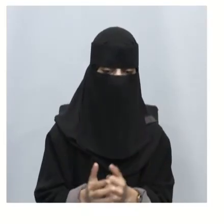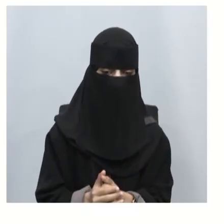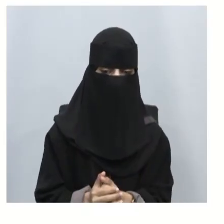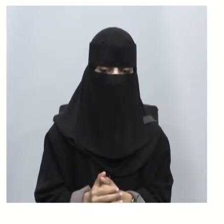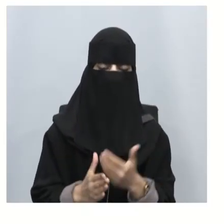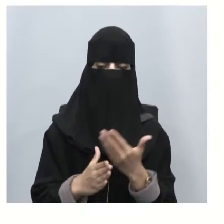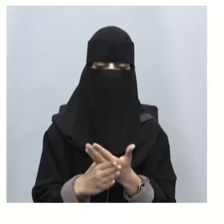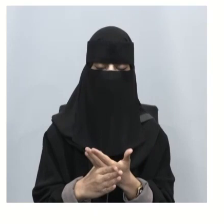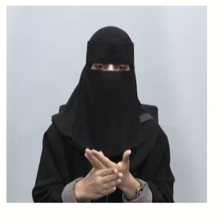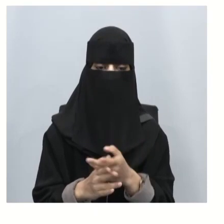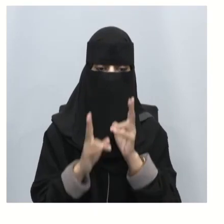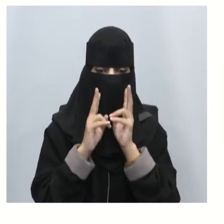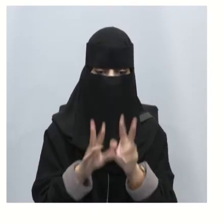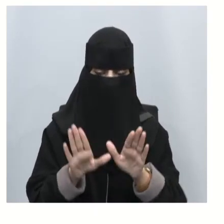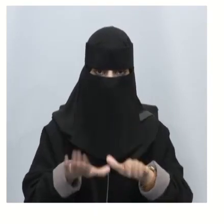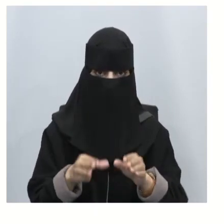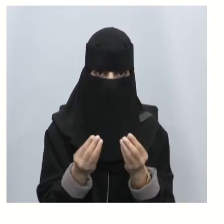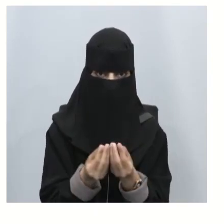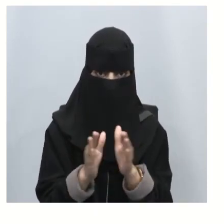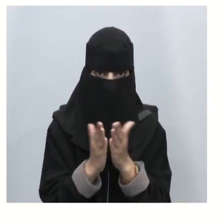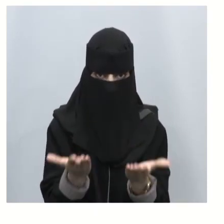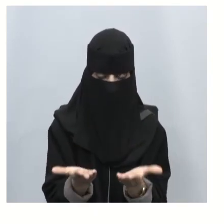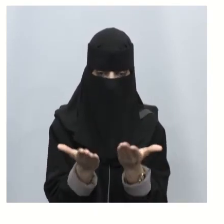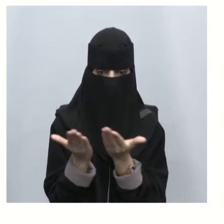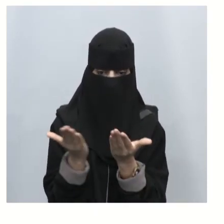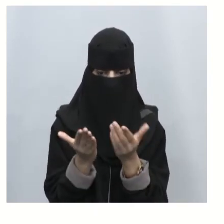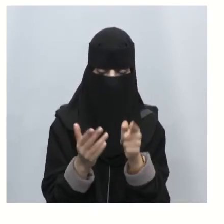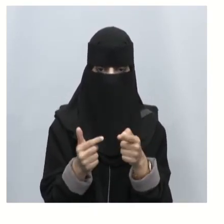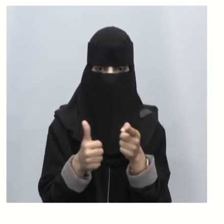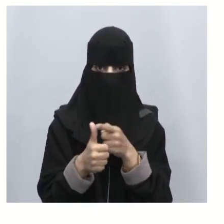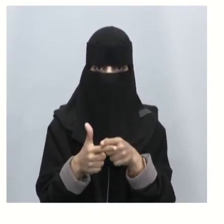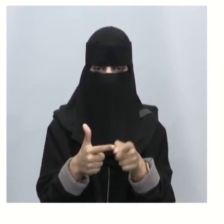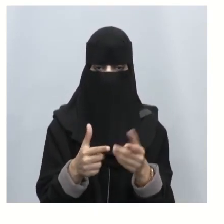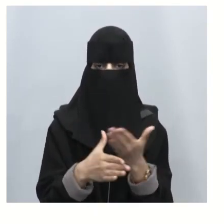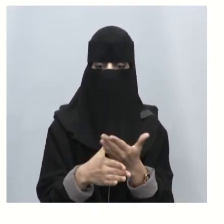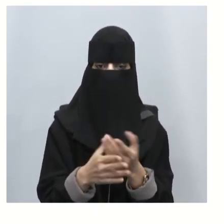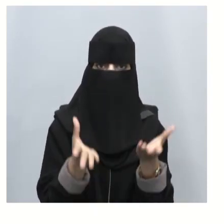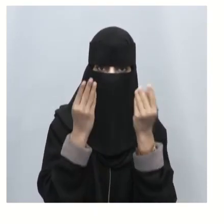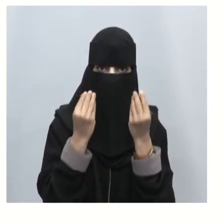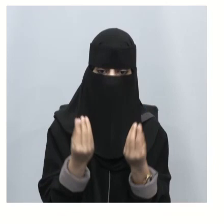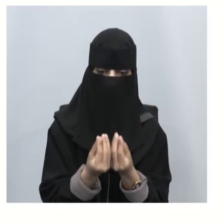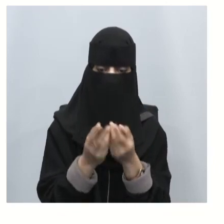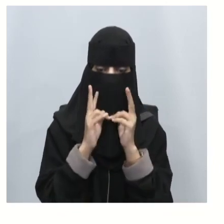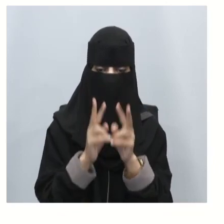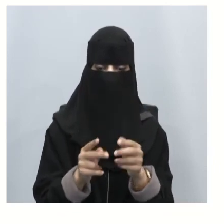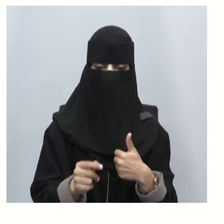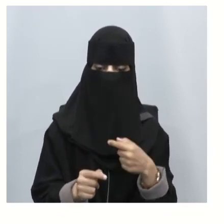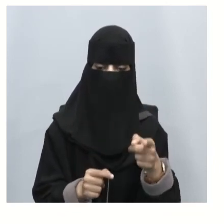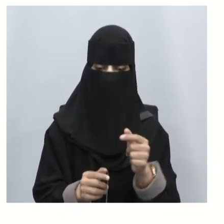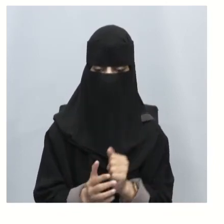اذا لدينا كما هو موجود لديكم في الكتاب المدرسي عده اسباب نتعرف عليها انا وانتم